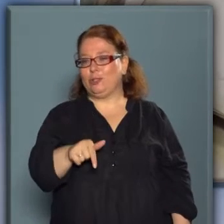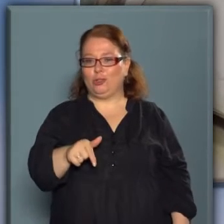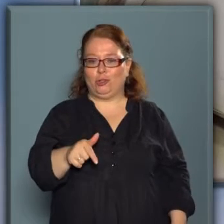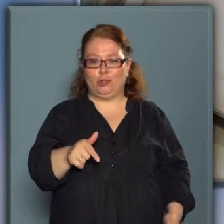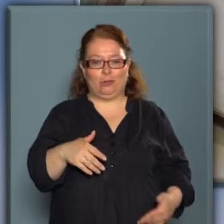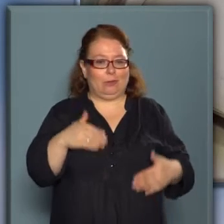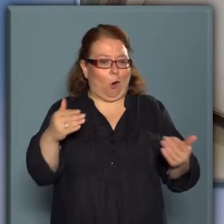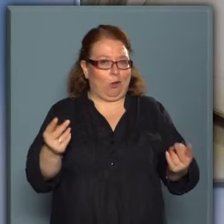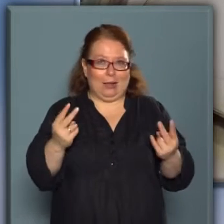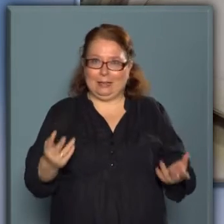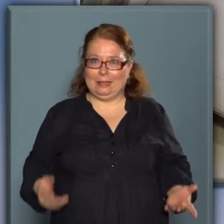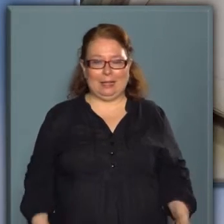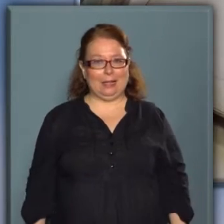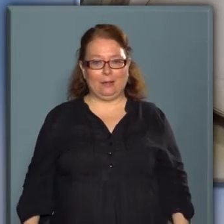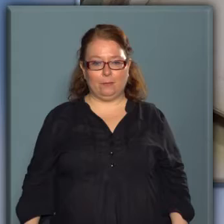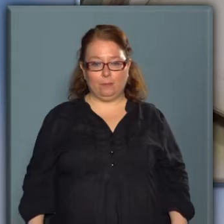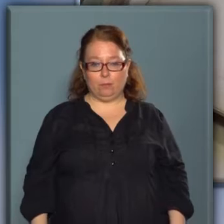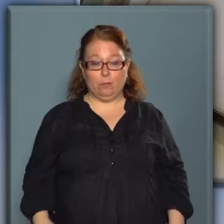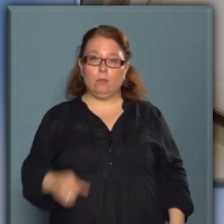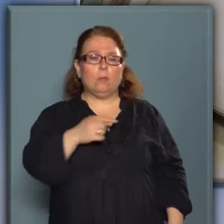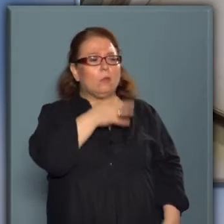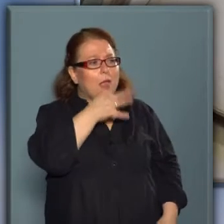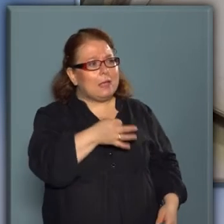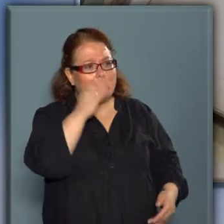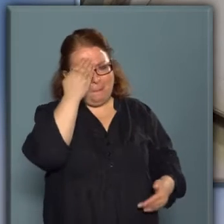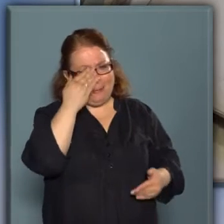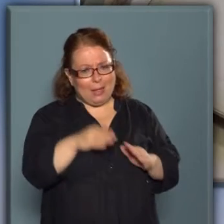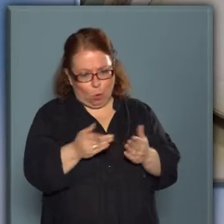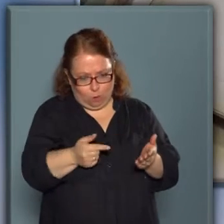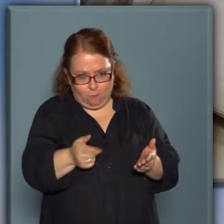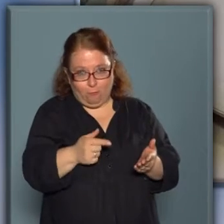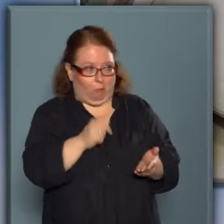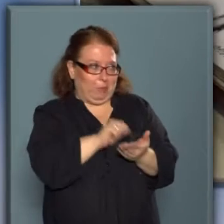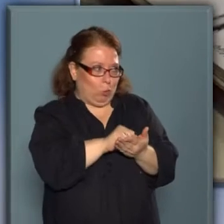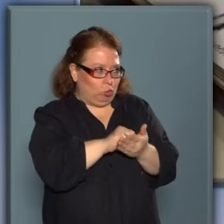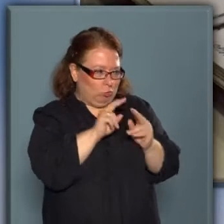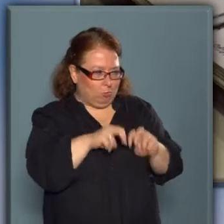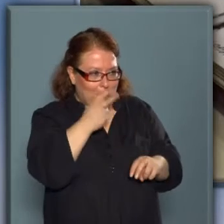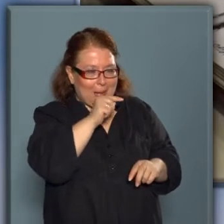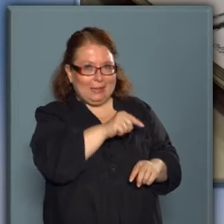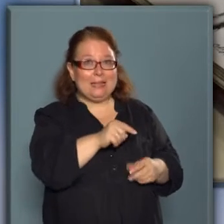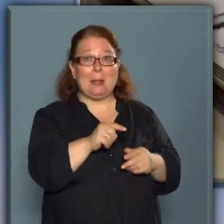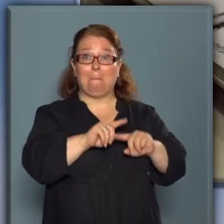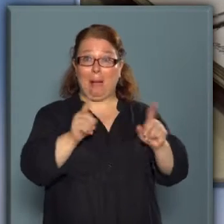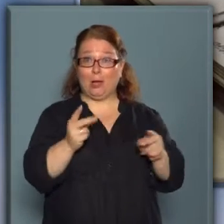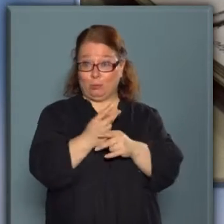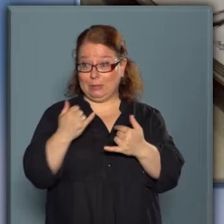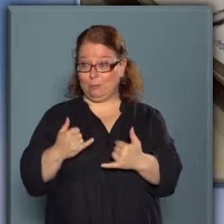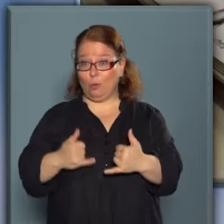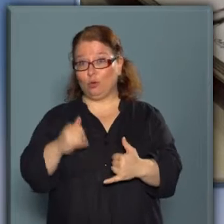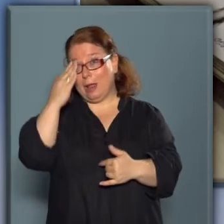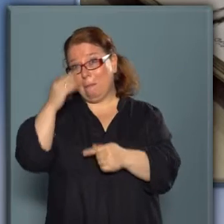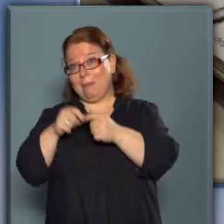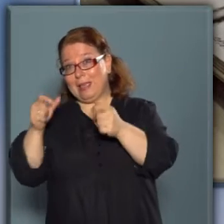egy borzasztó nagy érték. Belelapozva egy ilyen emlékkönyvbe, én nem láttam, de ön nyilván megnézte, hogy mennyiben volt más